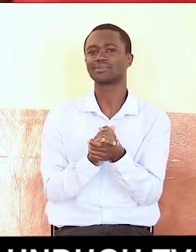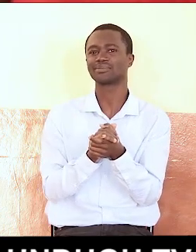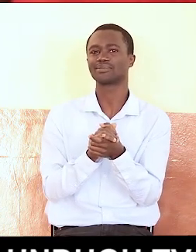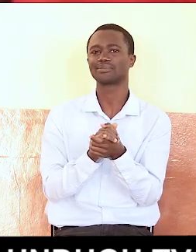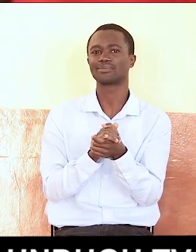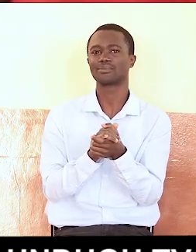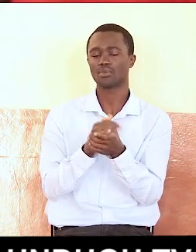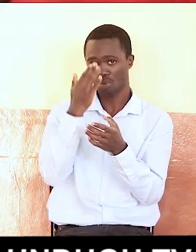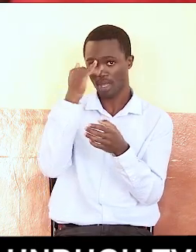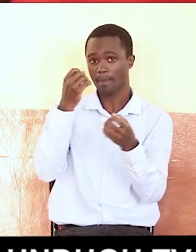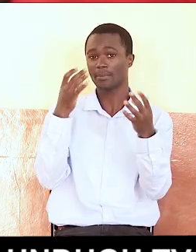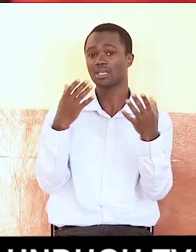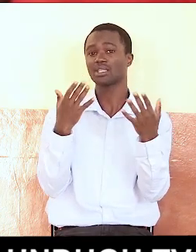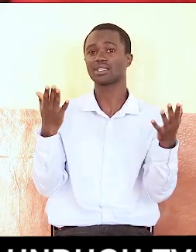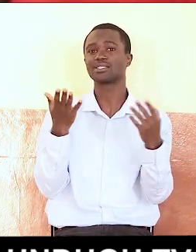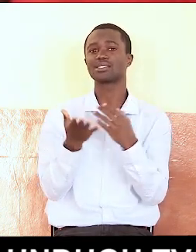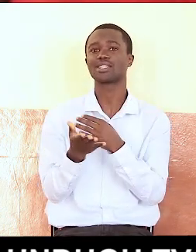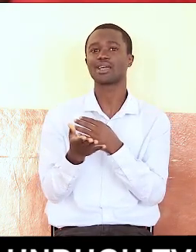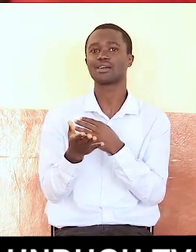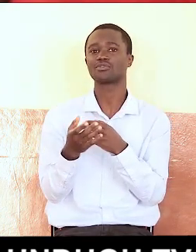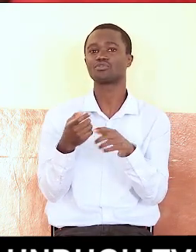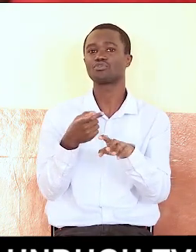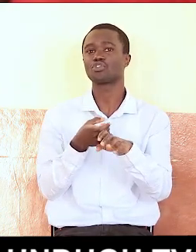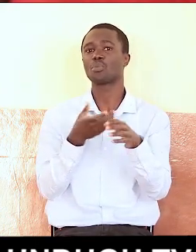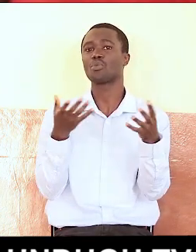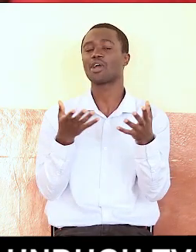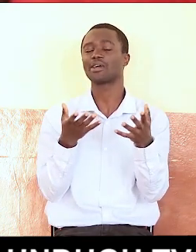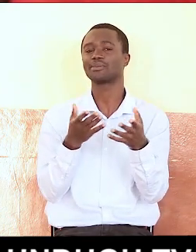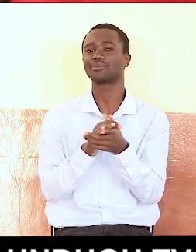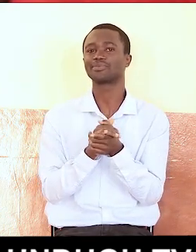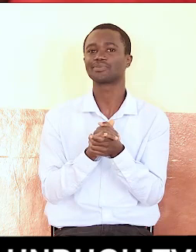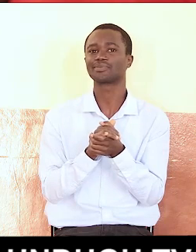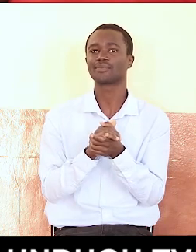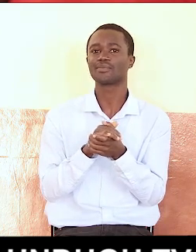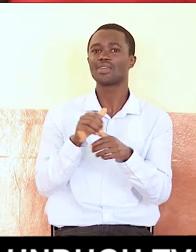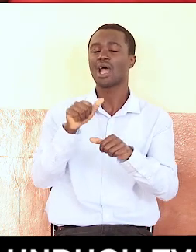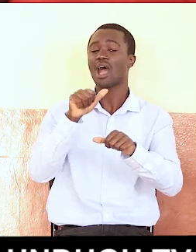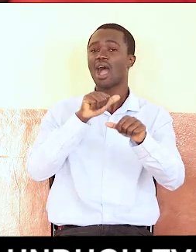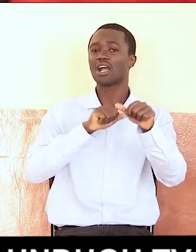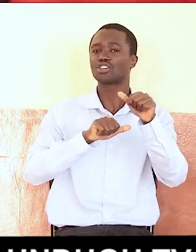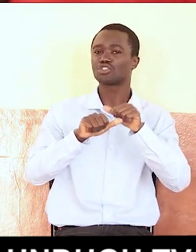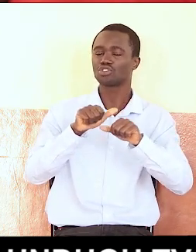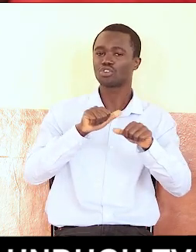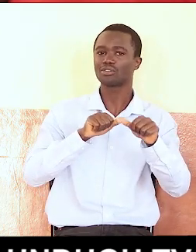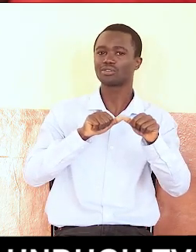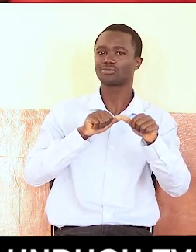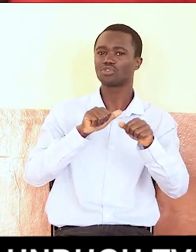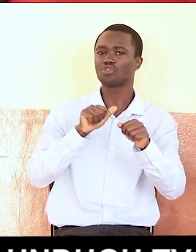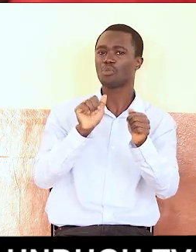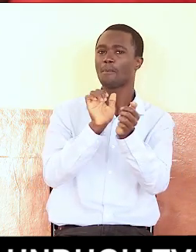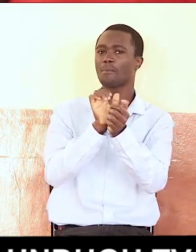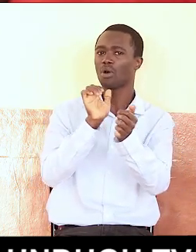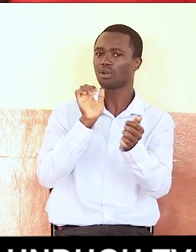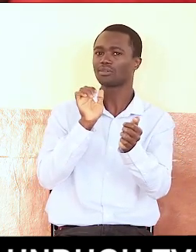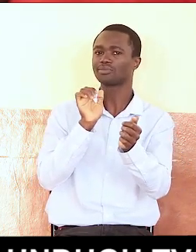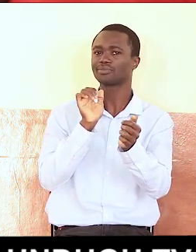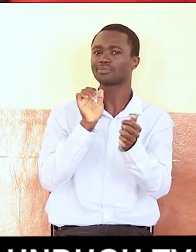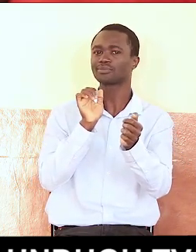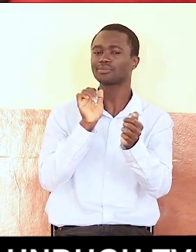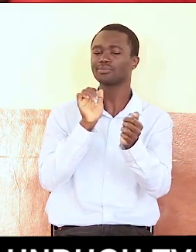mengi hapa yanatokana na kitendo hiki cha yeye